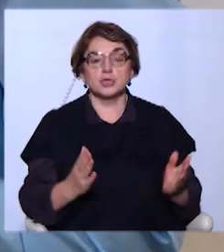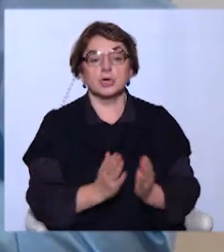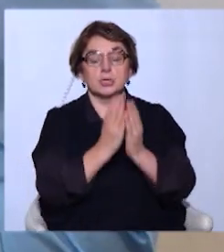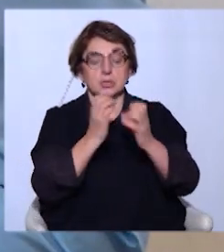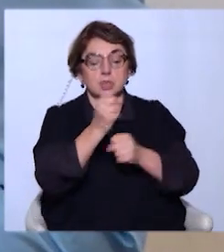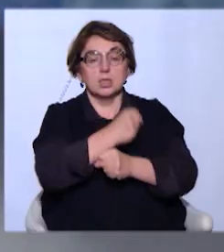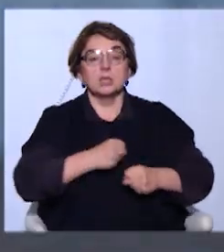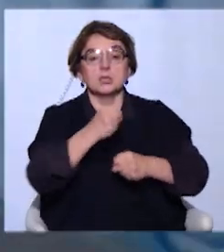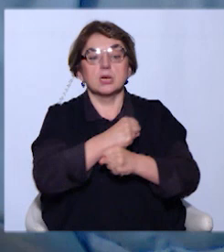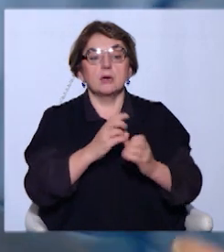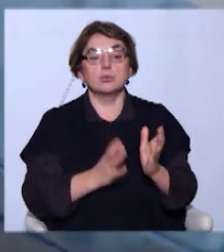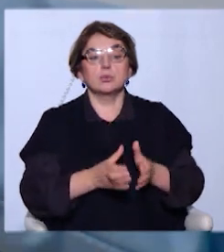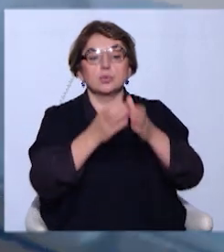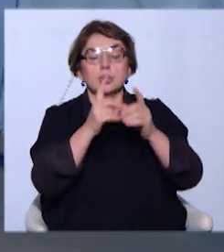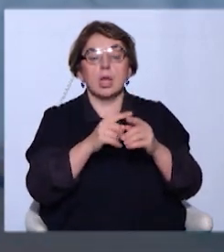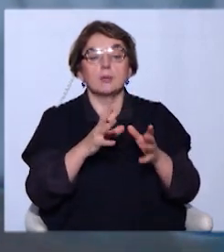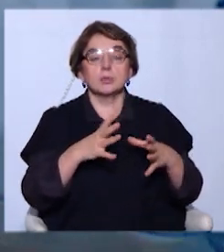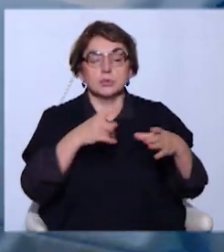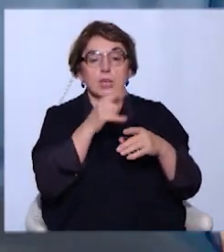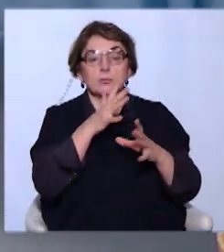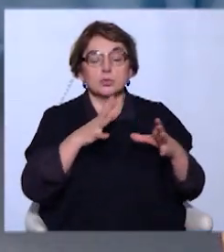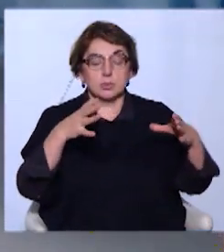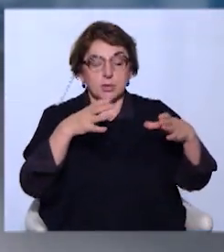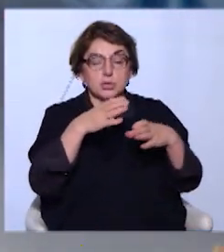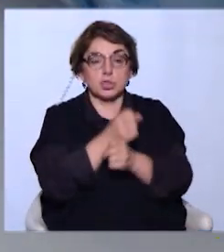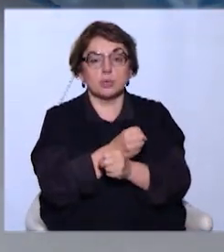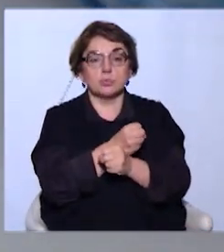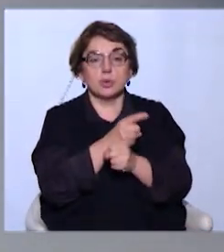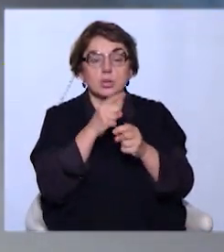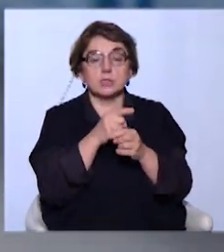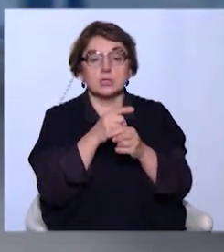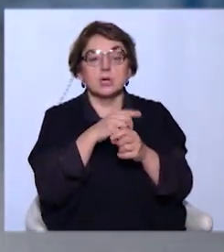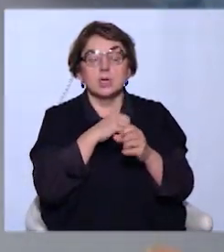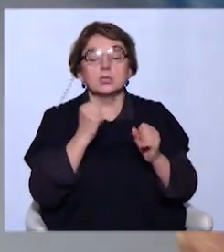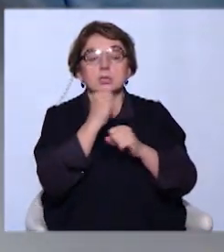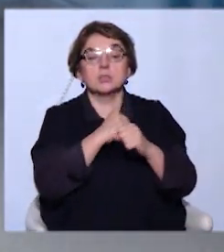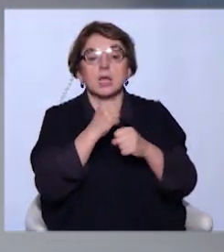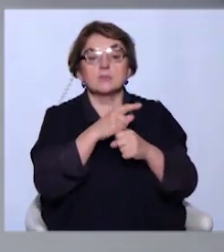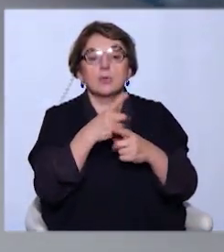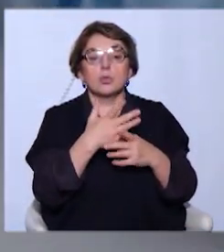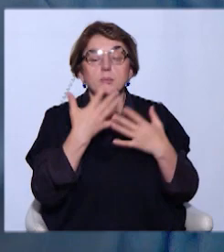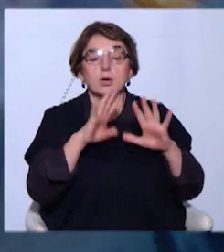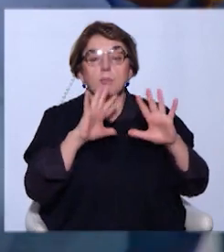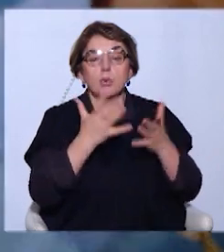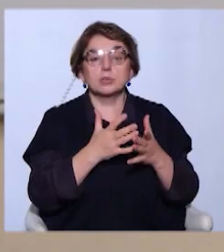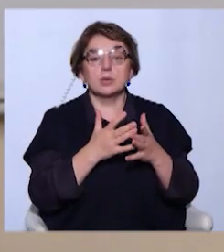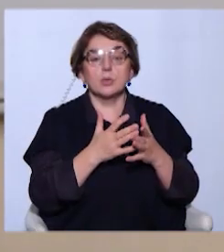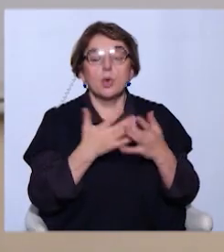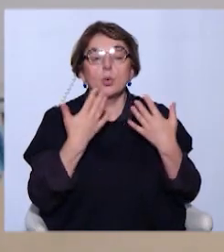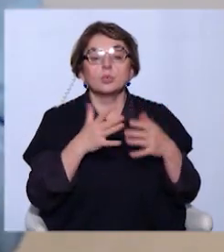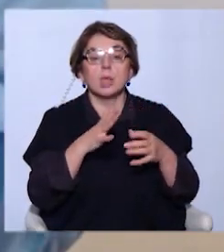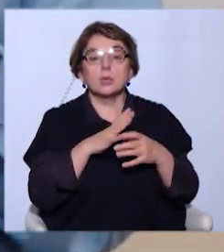ერთად შედის ძრავის ტკუში, ამ დროს ხდება ამის შეკუმშვა და ის საწვავი, რომელიც